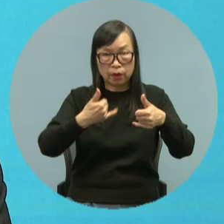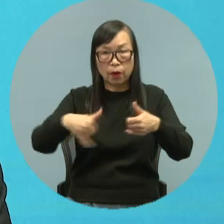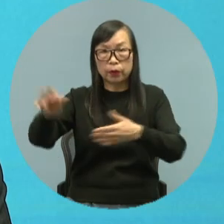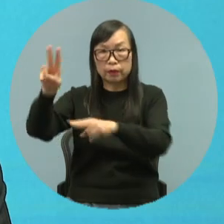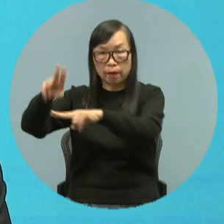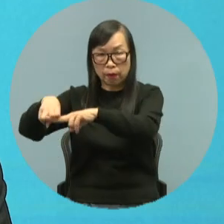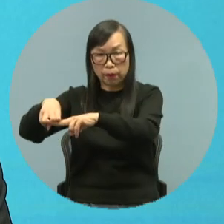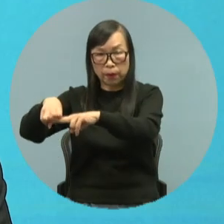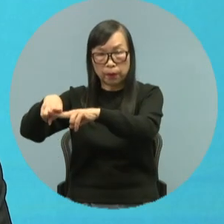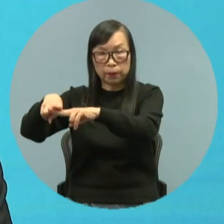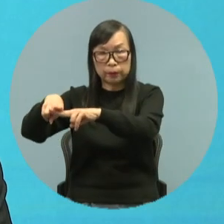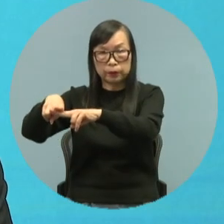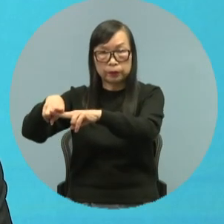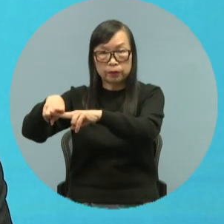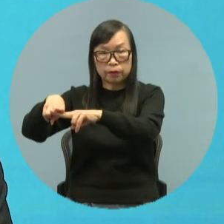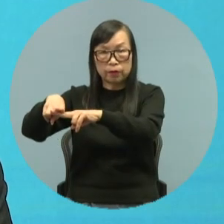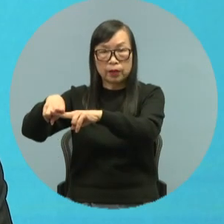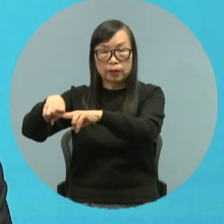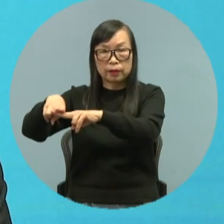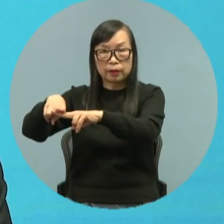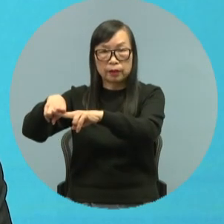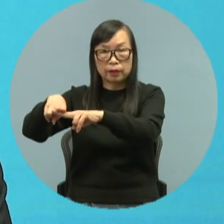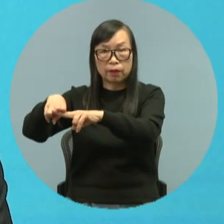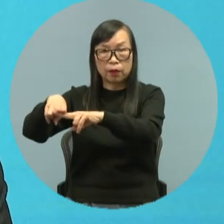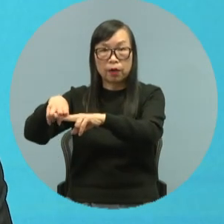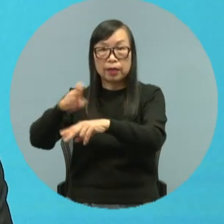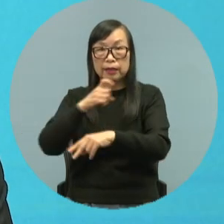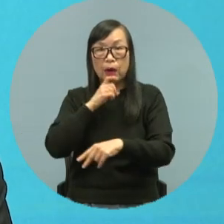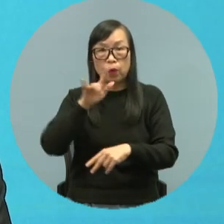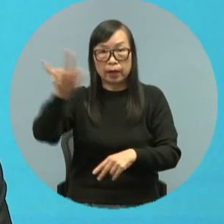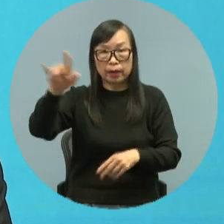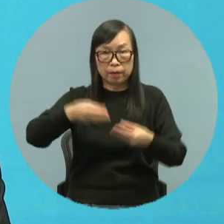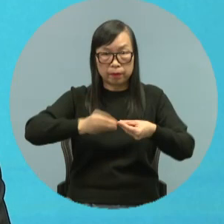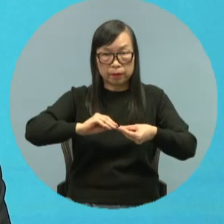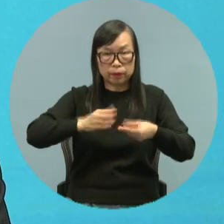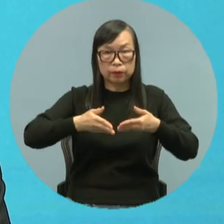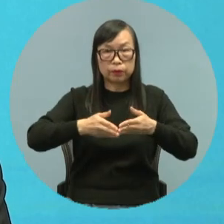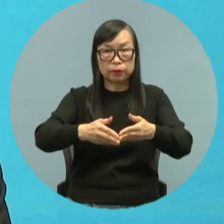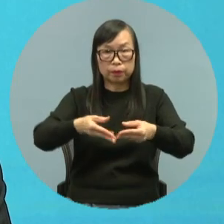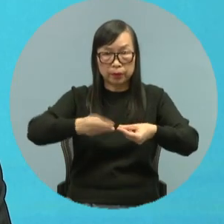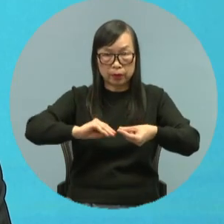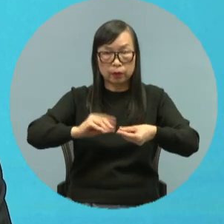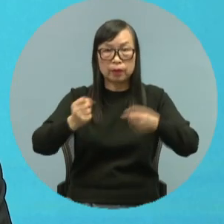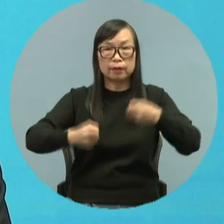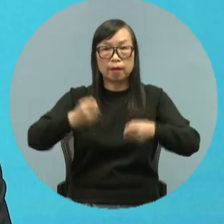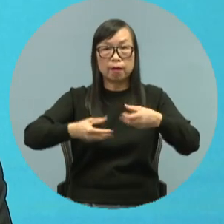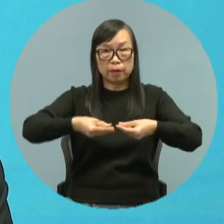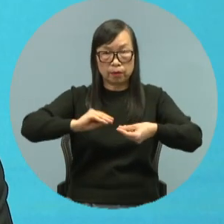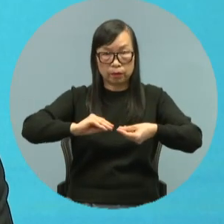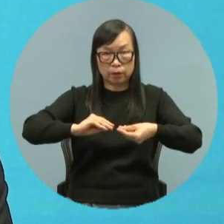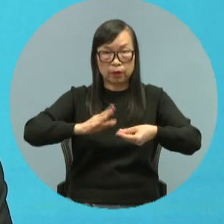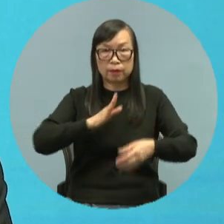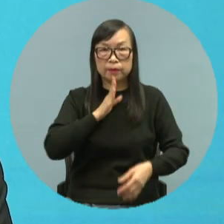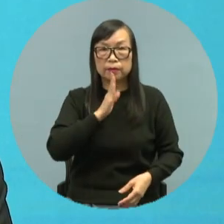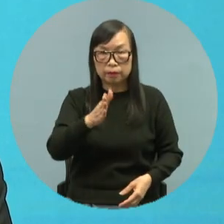上。換言之，只要有機票、船票或者車票都可以直